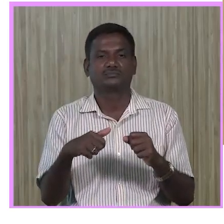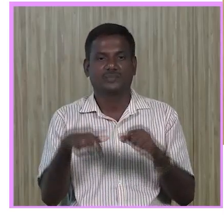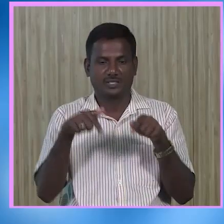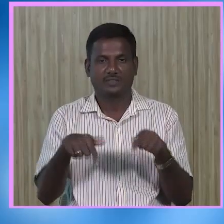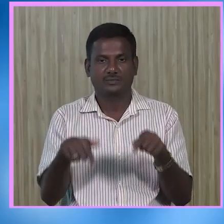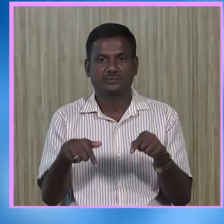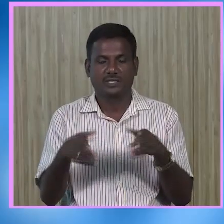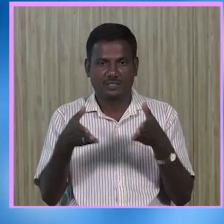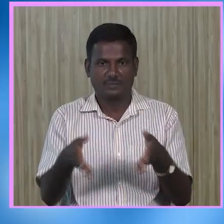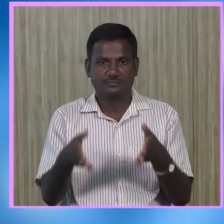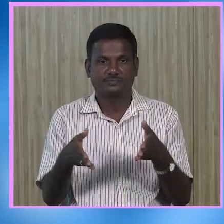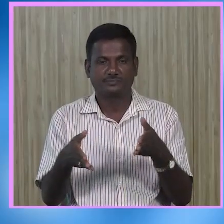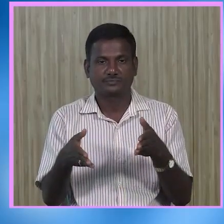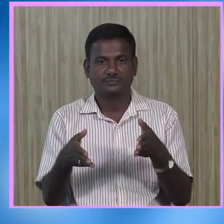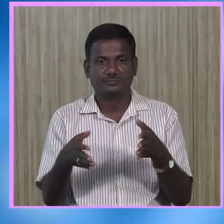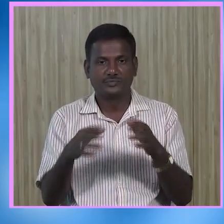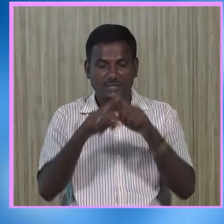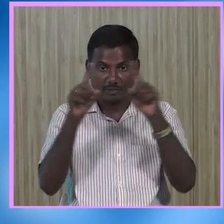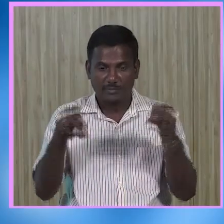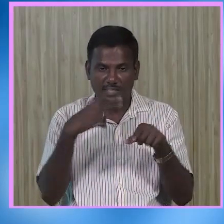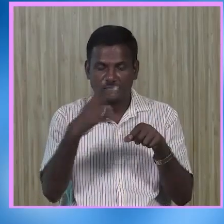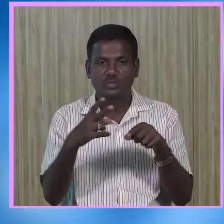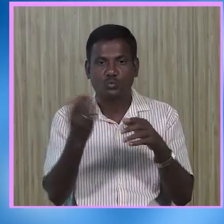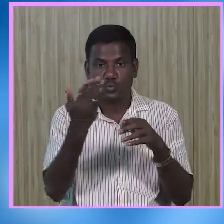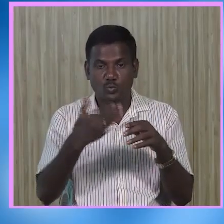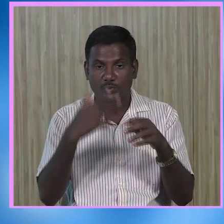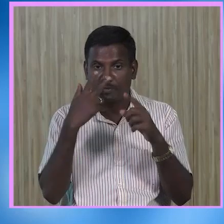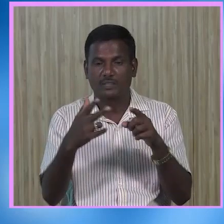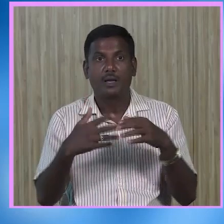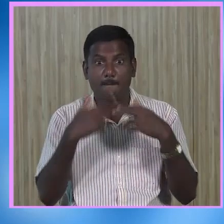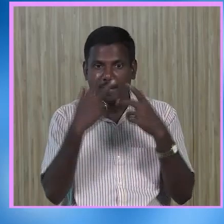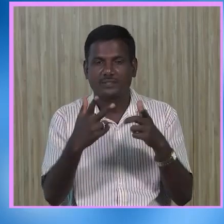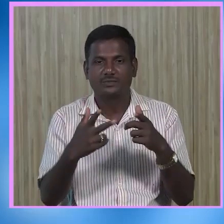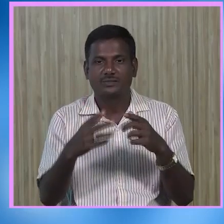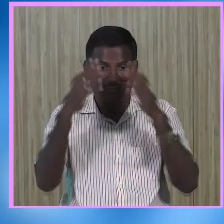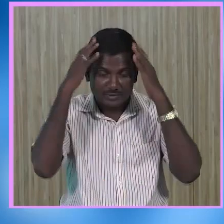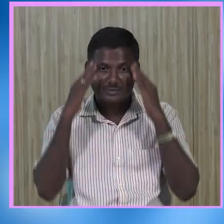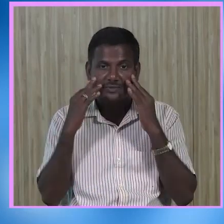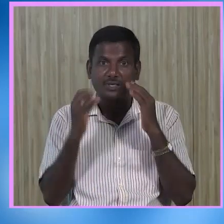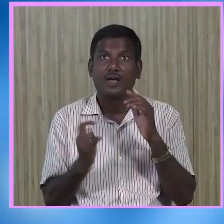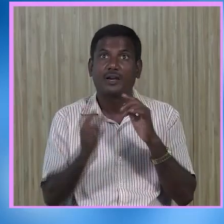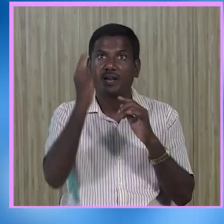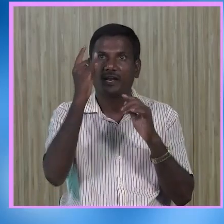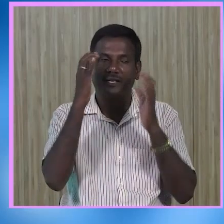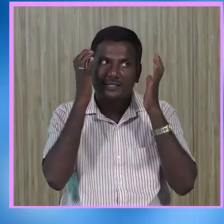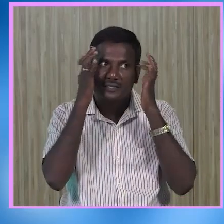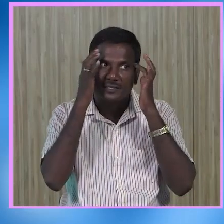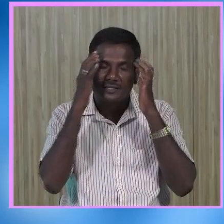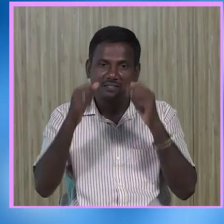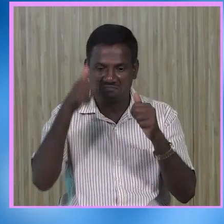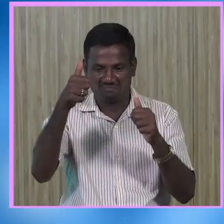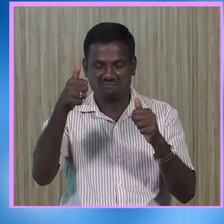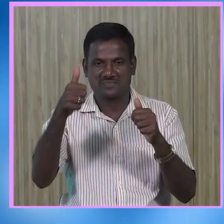இப்போது இந்த படக்காட்சி, அந்த ஓவியம், அதை பார்த்த உடனேயே ராக்கெட் போர் தந்திரத்தின்